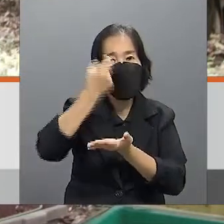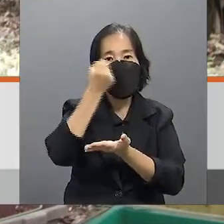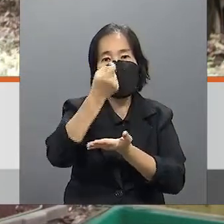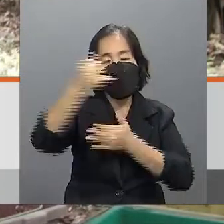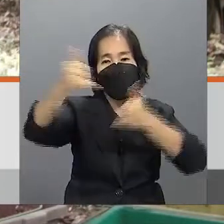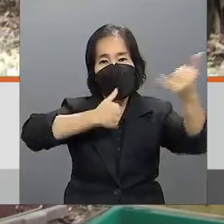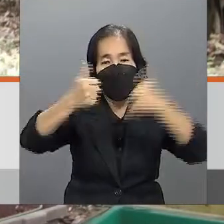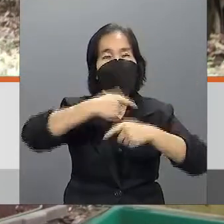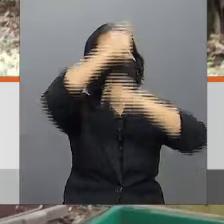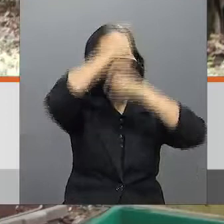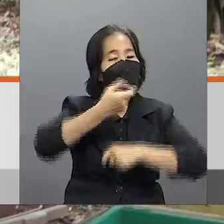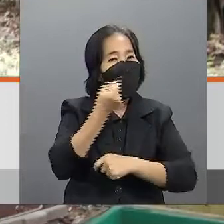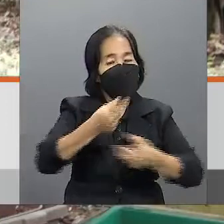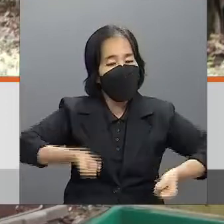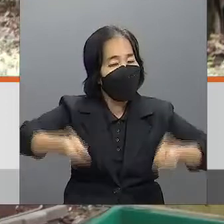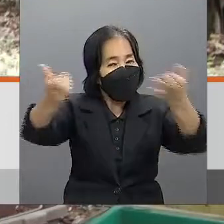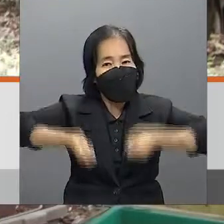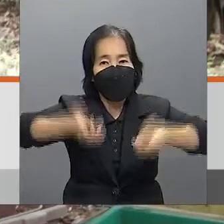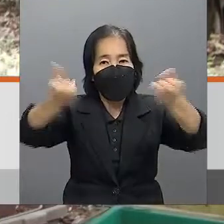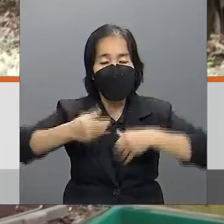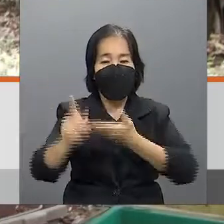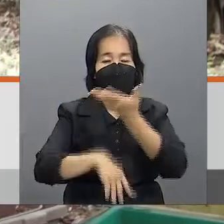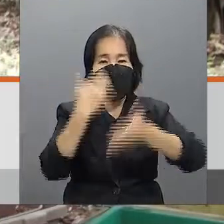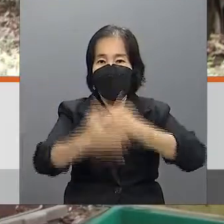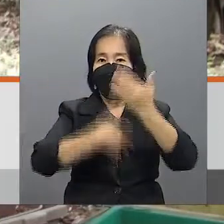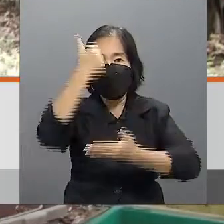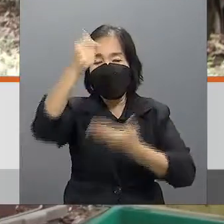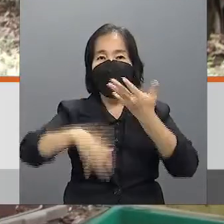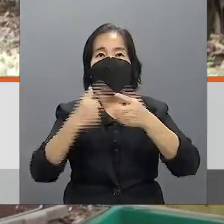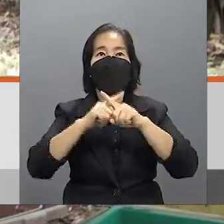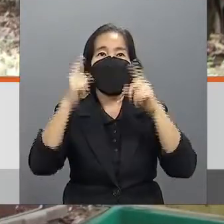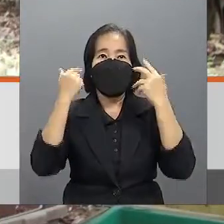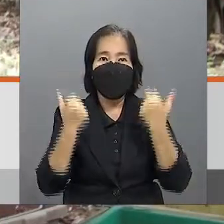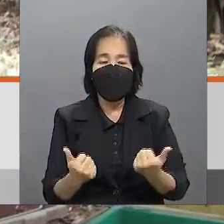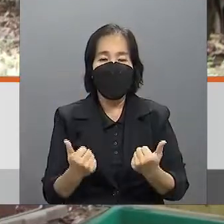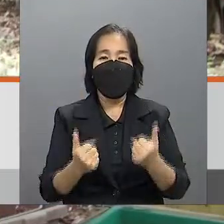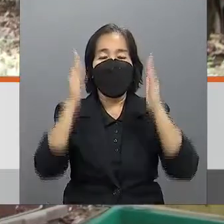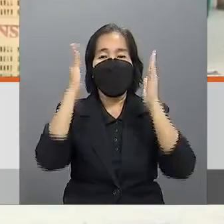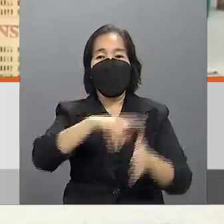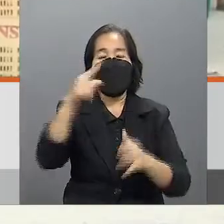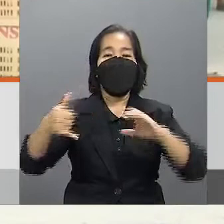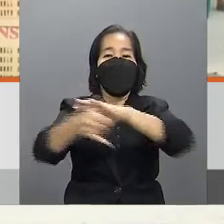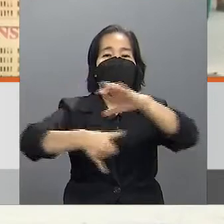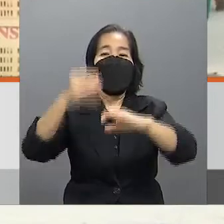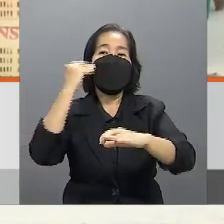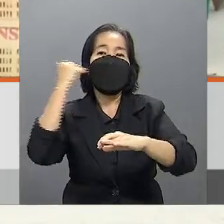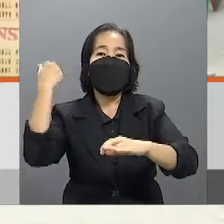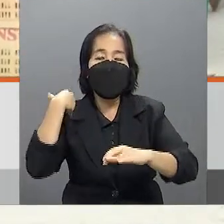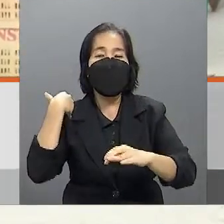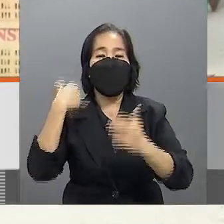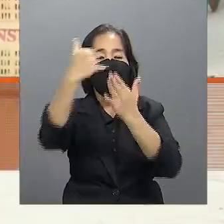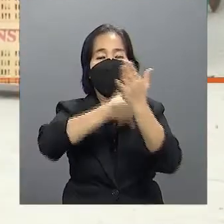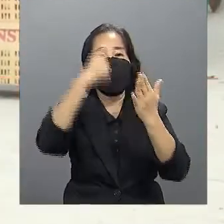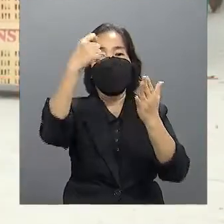งานกันเยอะนะปีนี้นะคือมาแล้วแต่ว่ายังไม่ได้ขอจอยก็มียังต้องกักตัวอยู่บ้างเลยบ้าง ผู้ประกอบการรับ